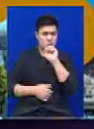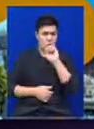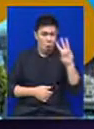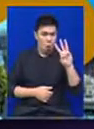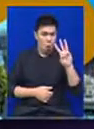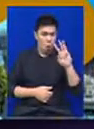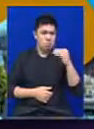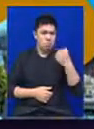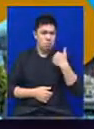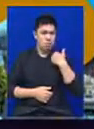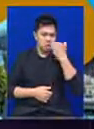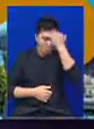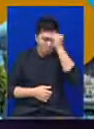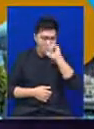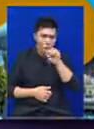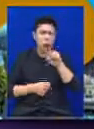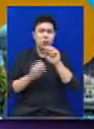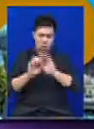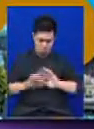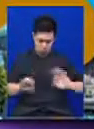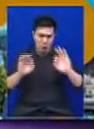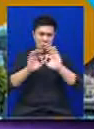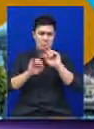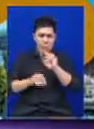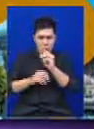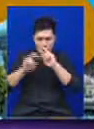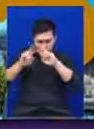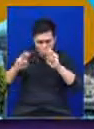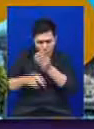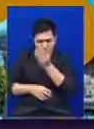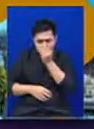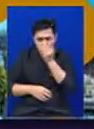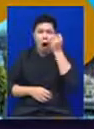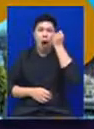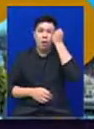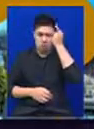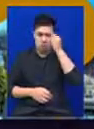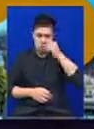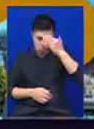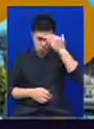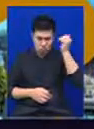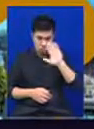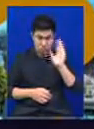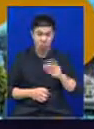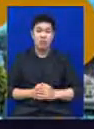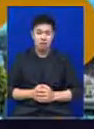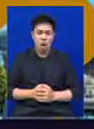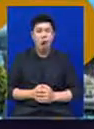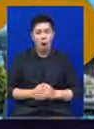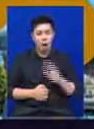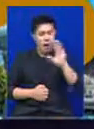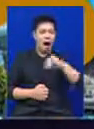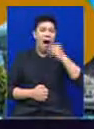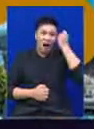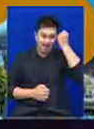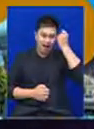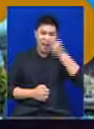ด้วยนะหลานซึ่งเป็นเรื่องสำคัญที่เราต้องศึกษาให้เข้าใจด้วยนะหลาน อ๋อเข้าใจแล้วครับคุณลุ